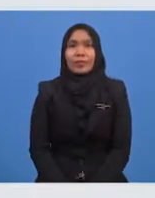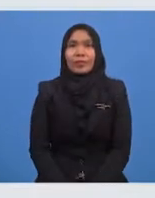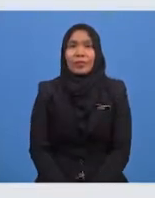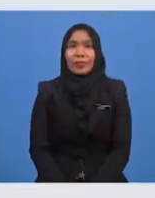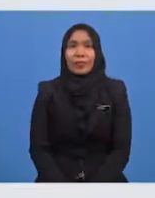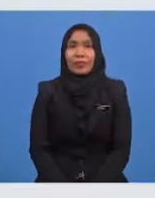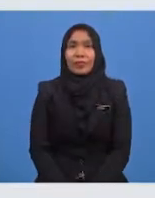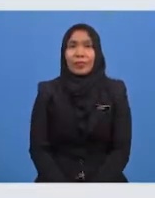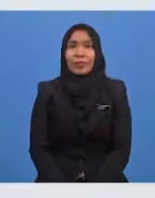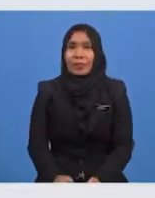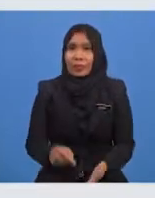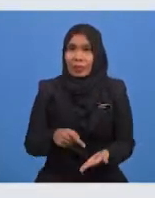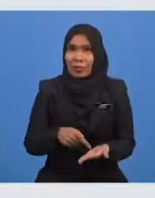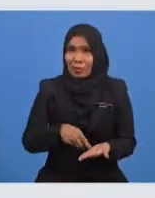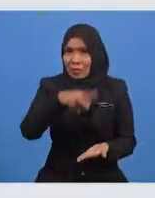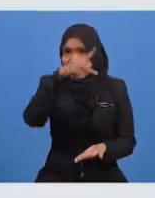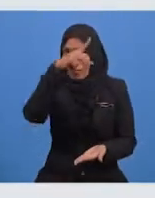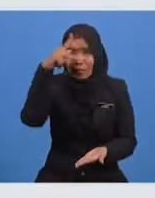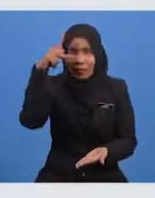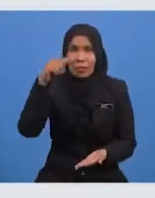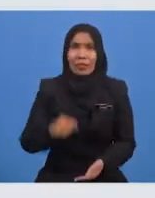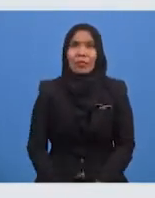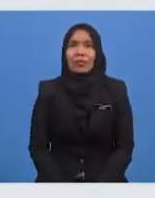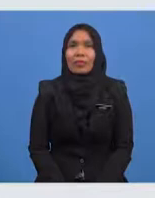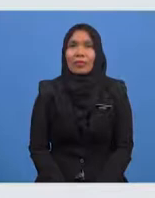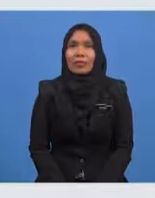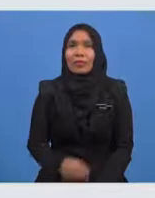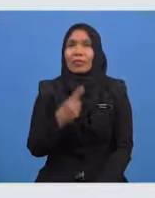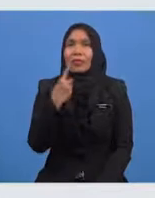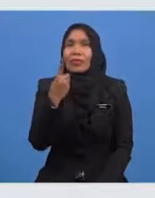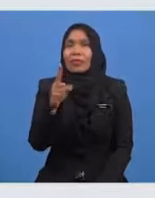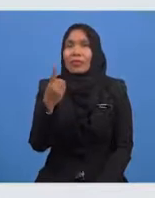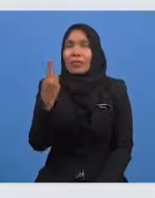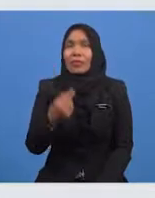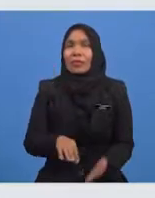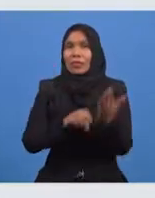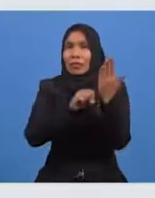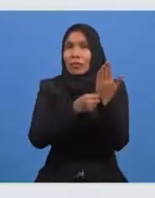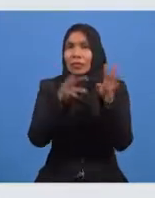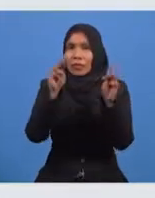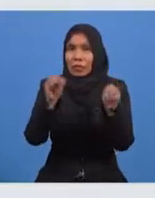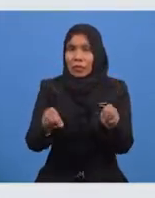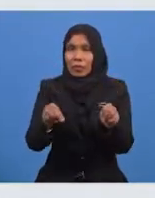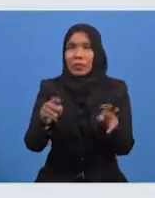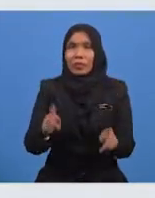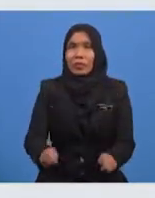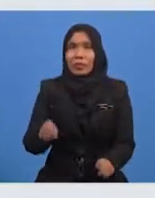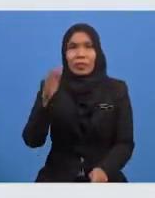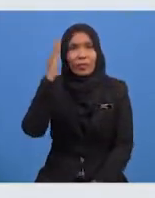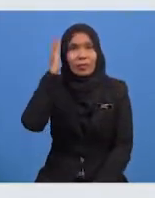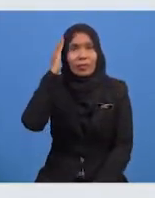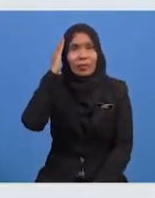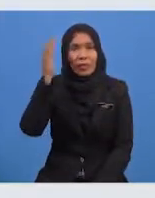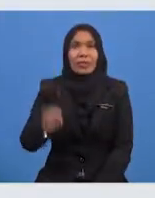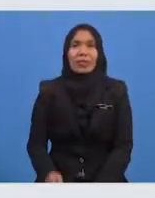ini. Ini adalah kerana sebut saja sumber manusia, maka dalam kepala kamu semua mesti fikirkan faktor ini